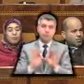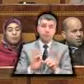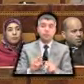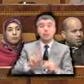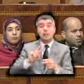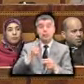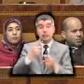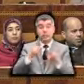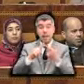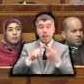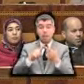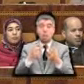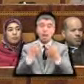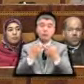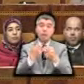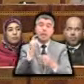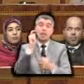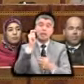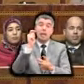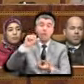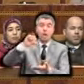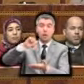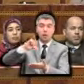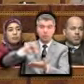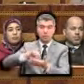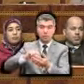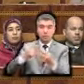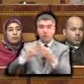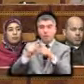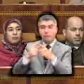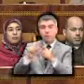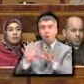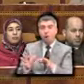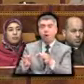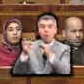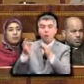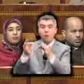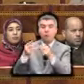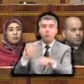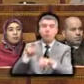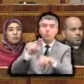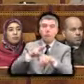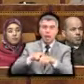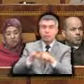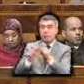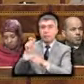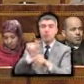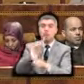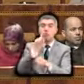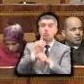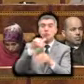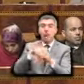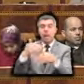طنجه، بعض رجال السلطه كيدخلوا في اختيار النواب على المقاس كما وقع مؤخرا مع جماعة المنزلة،